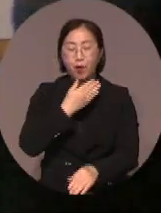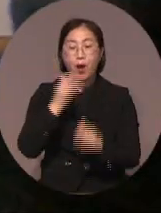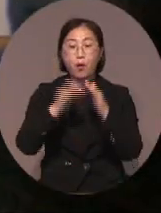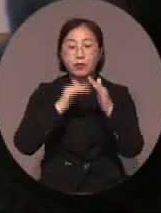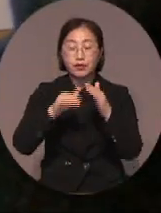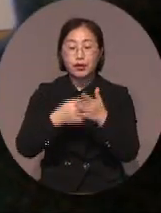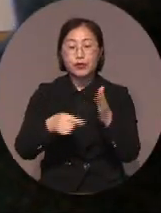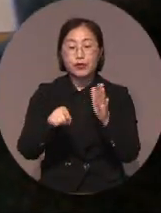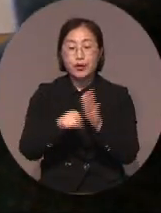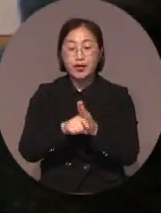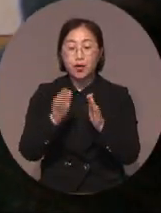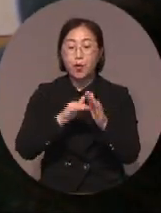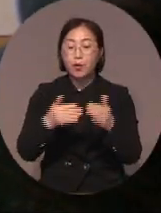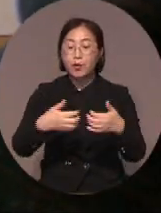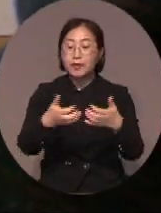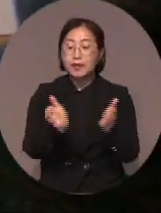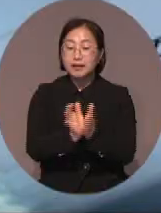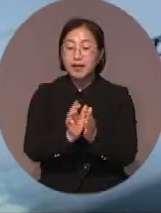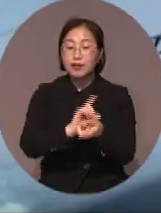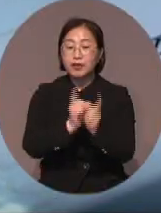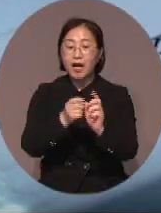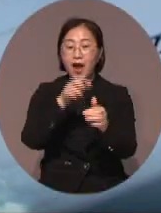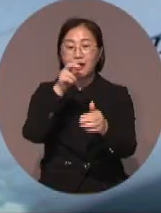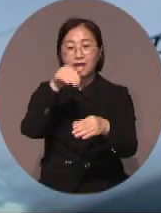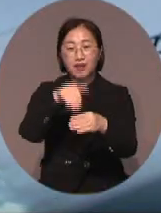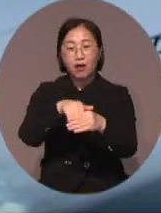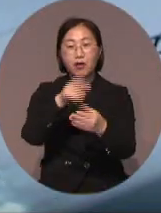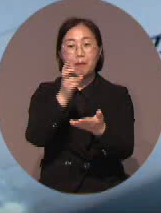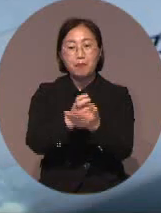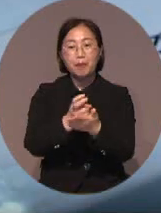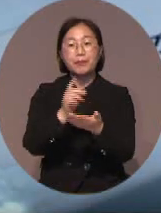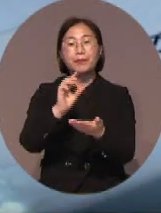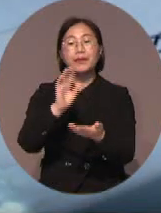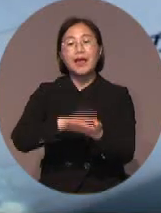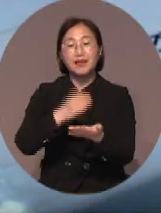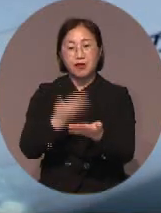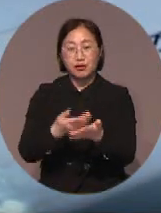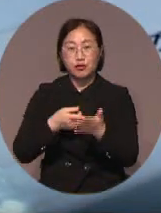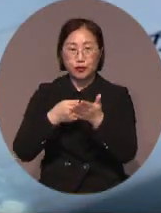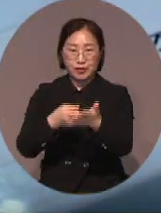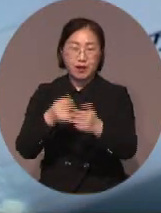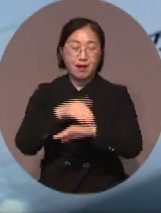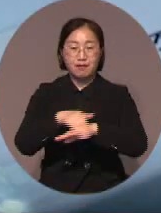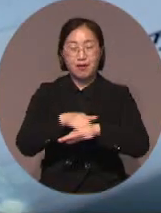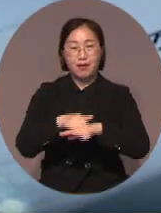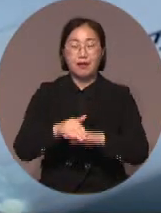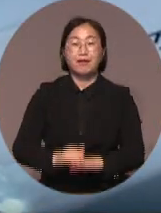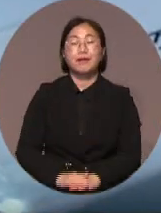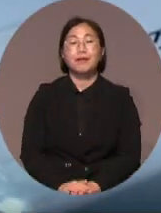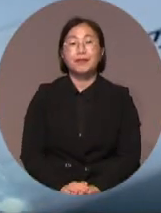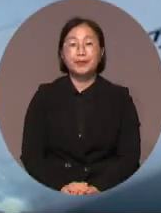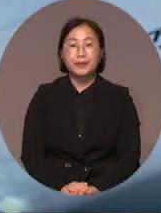재고를 위해 공공단체 등 위탁선거에 관한 법률 개정을 추진할 예정입니다 MBC 뉴스 김태욱입니다